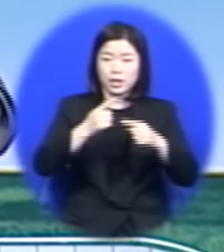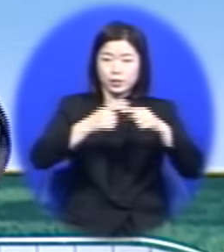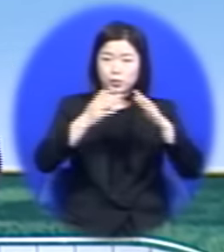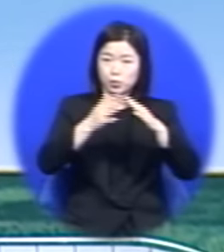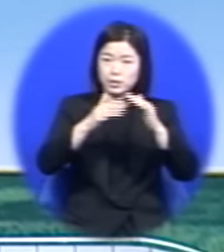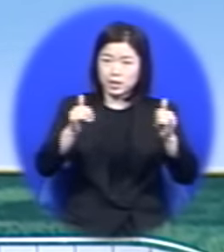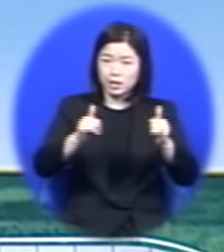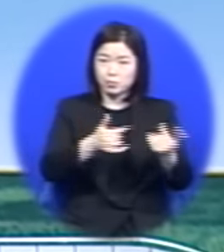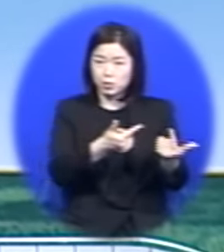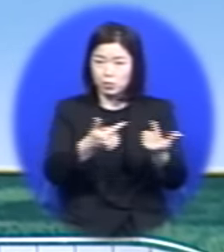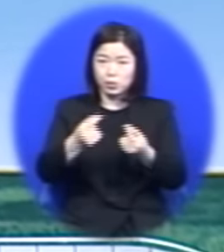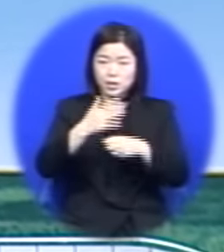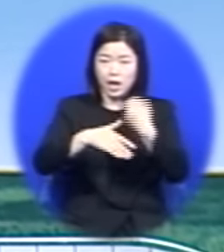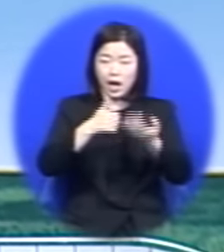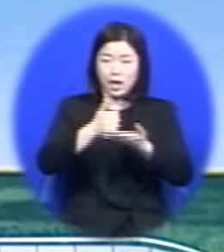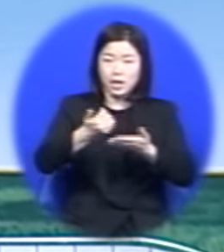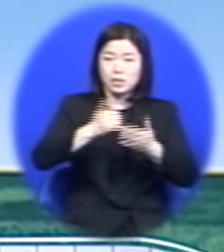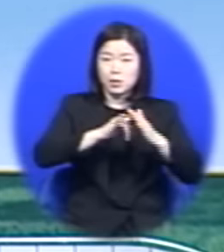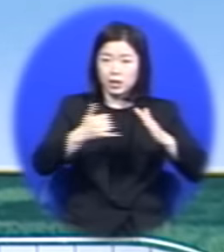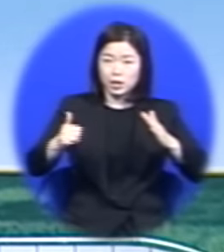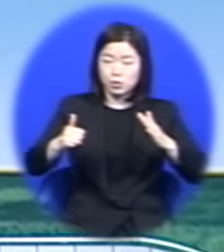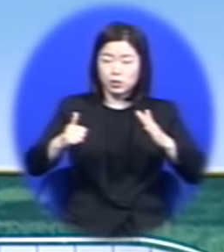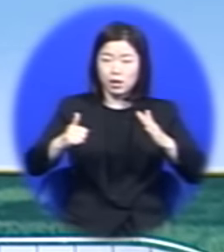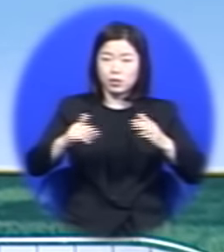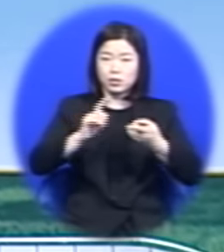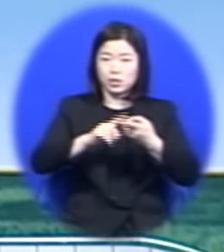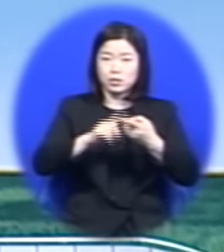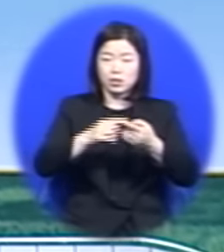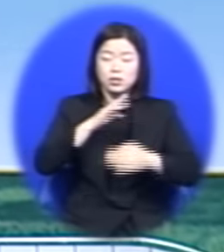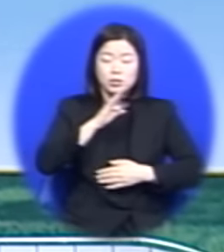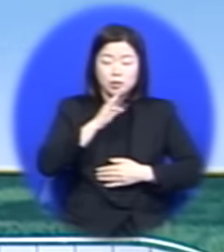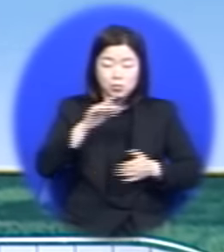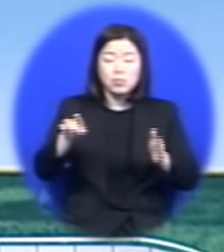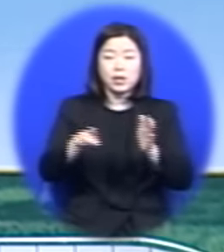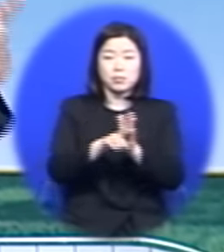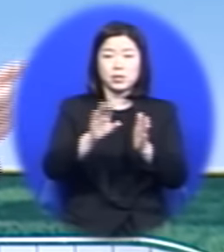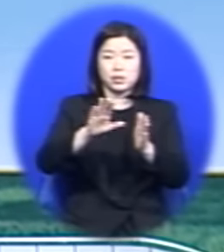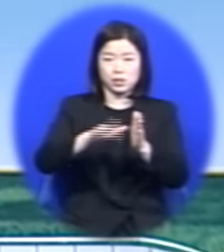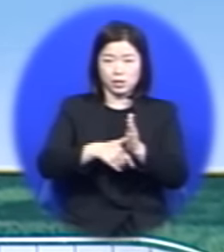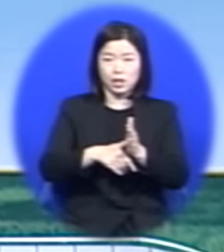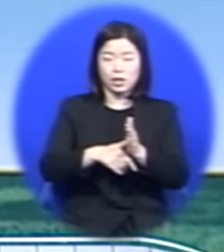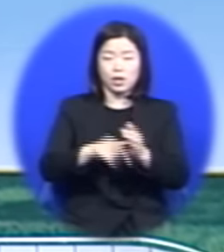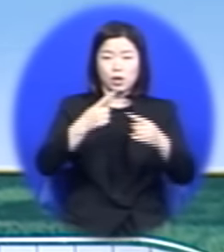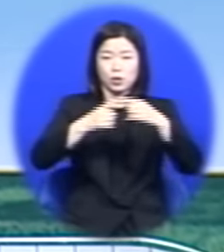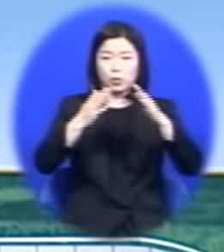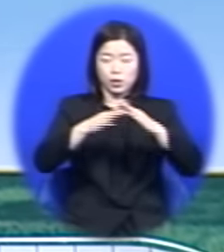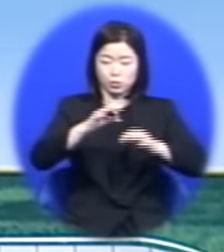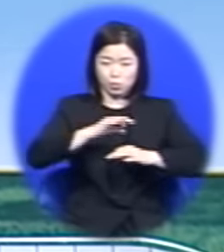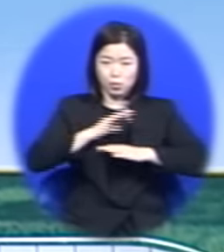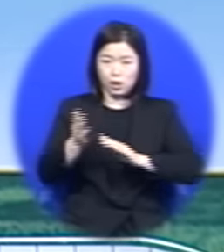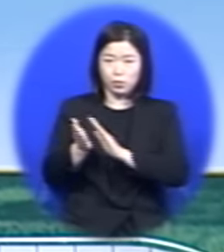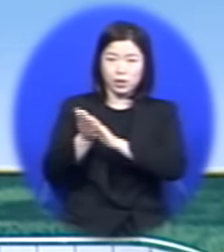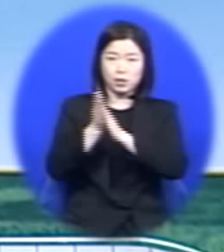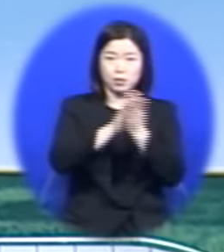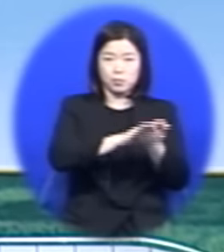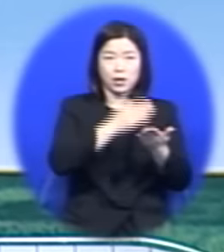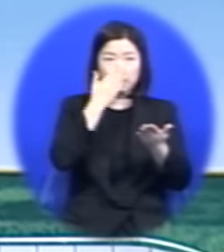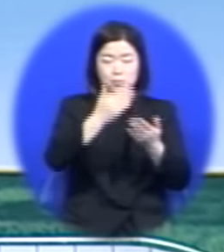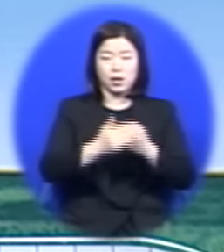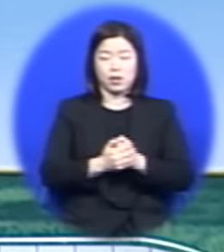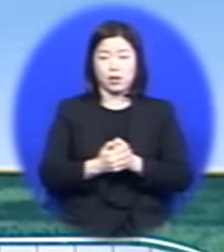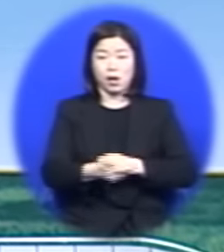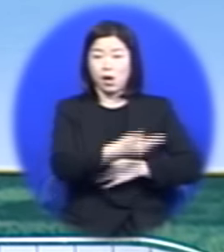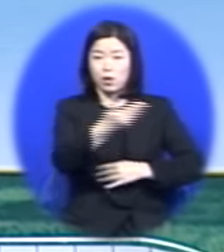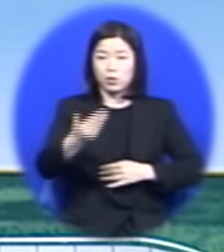다 하나님의 가족이라는 사실을 정말 믿을 때 교회는 놀랍게 변합니다.